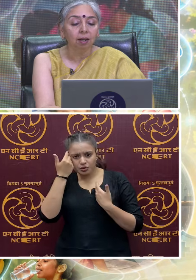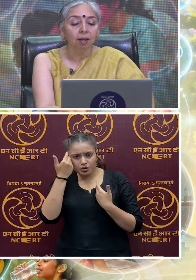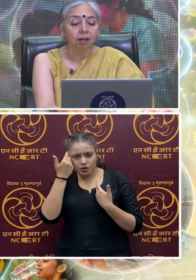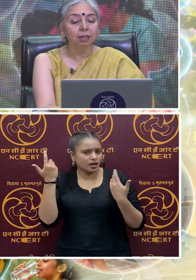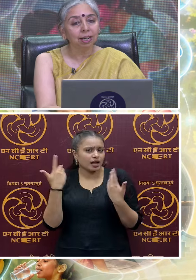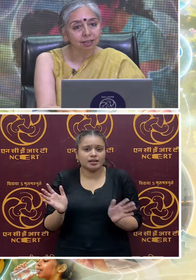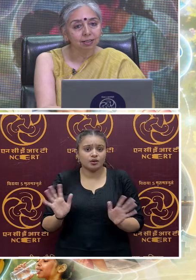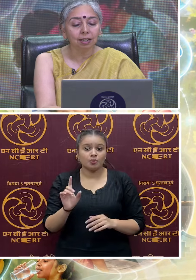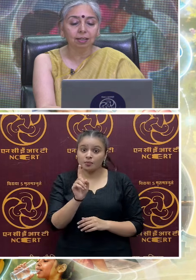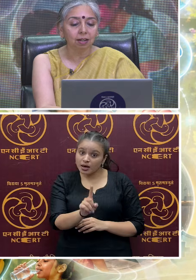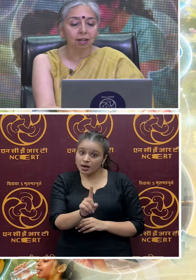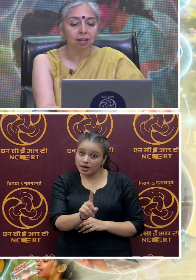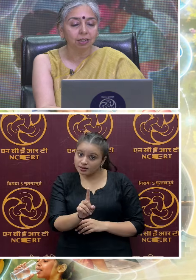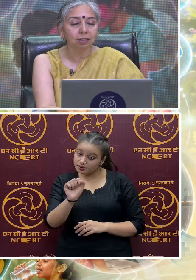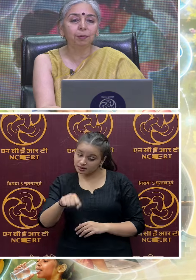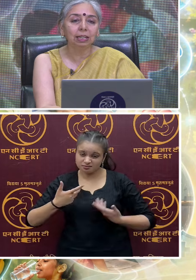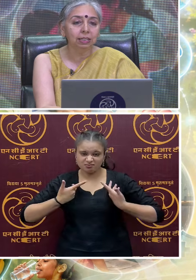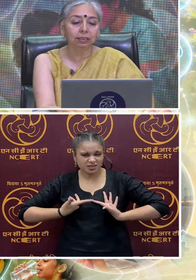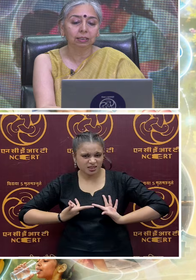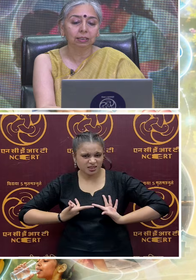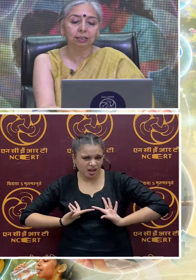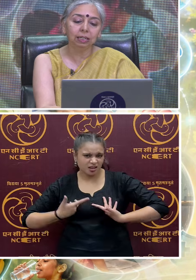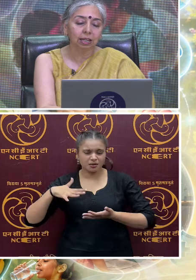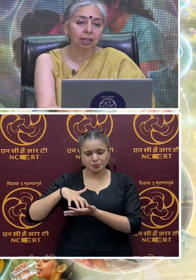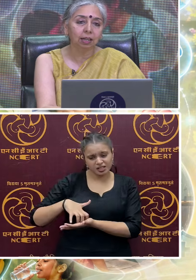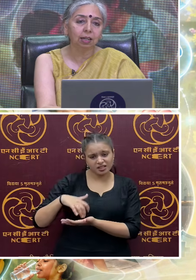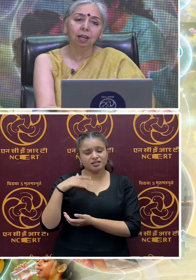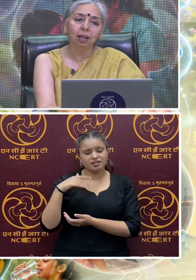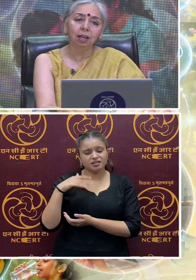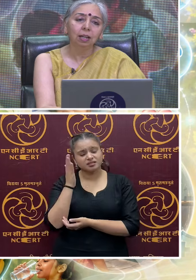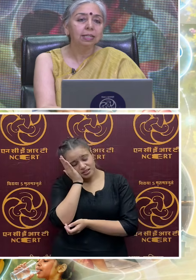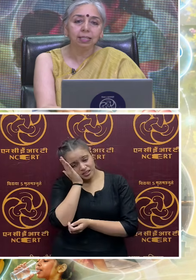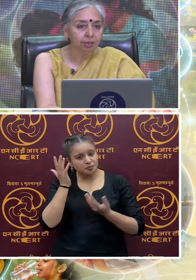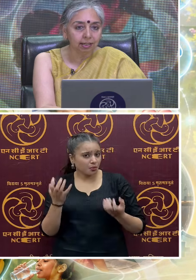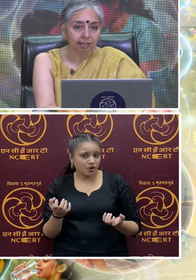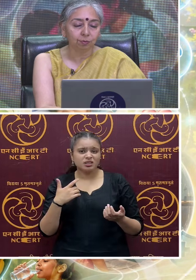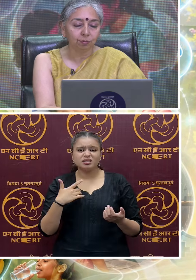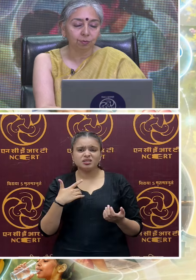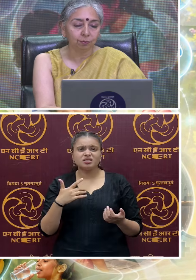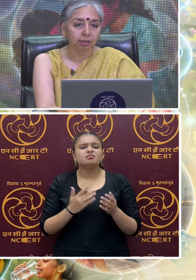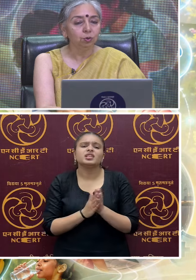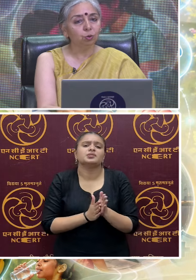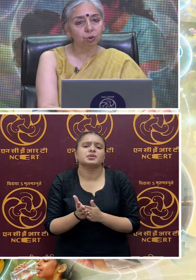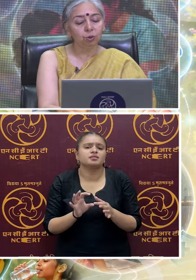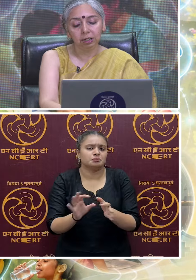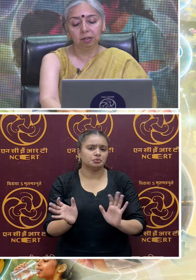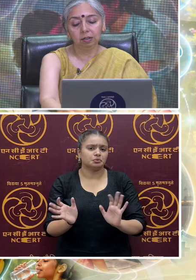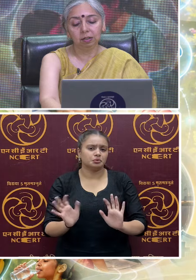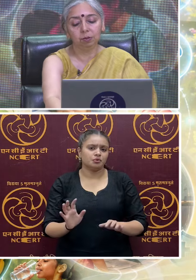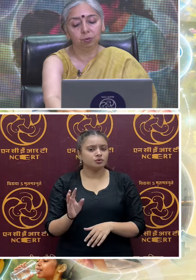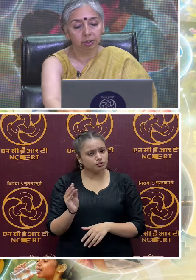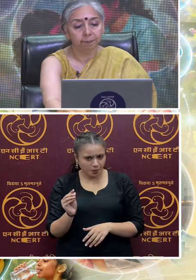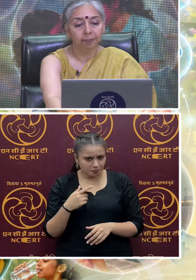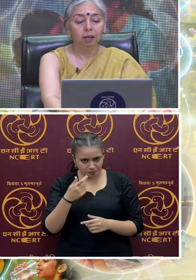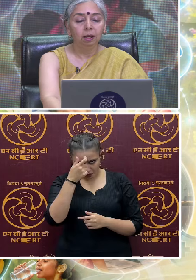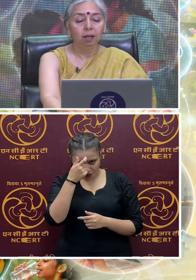है, बट येट दे आर लेथार्जिक, फटीग्ड, नींद आ रही है, डिसइंटरेस्टेड हैं क्लासरूम में. सो कुछ तो कहीं गड़बड़